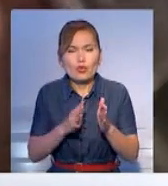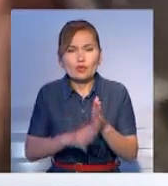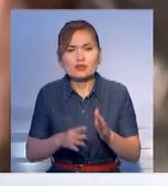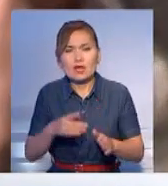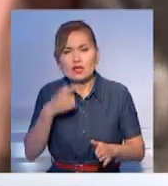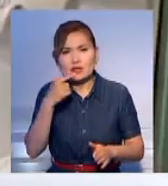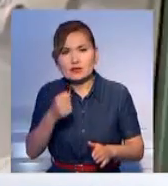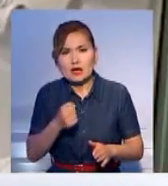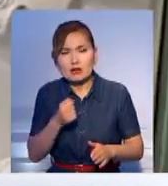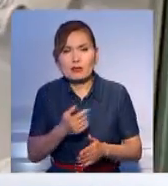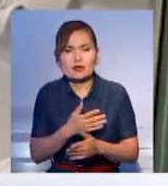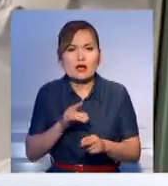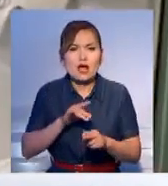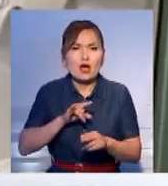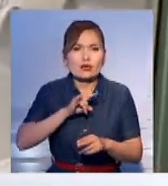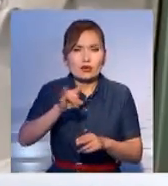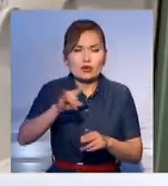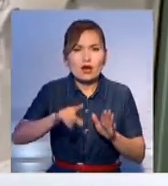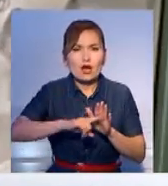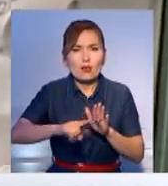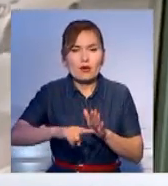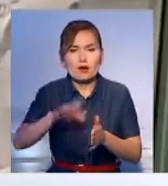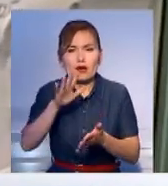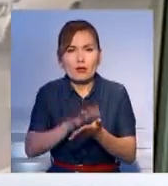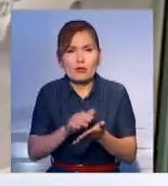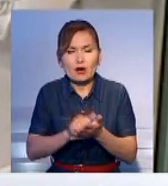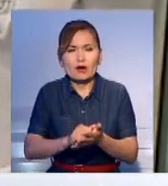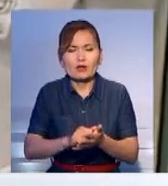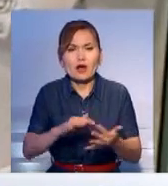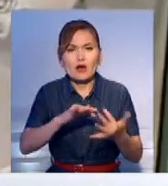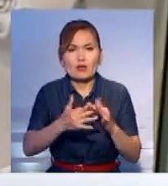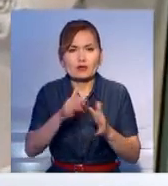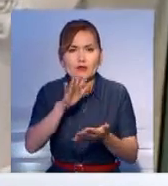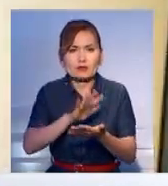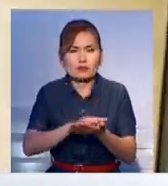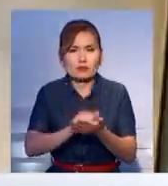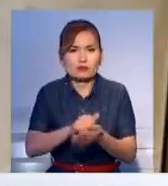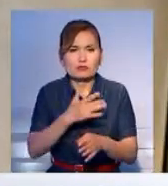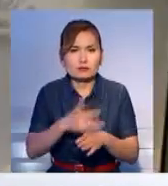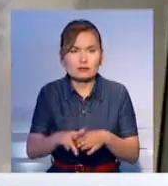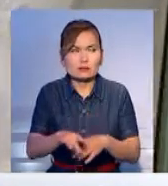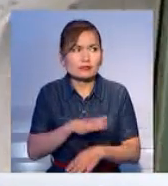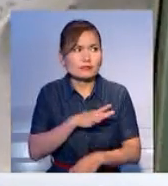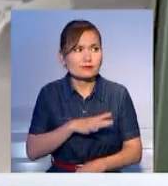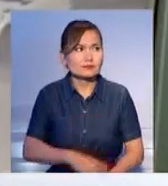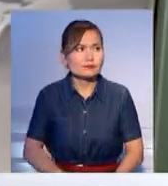ұшырған. Олардың қатарында тұрғын үйлерге түскендері де бар.